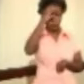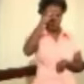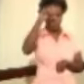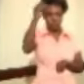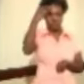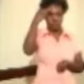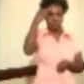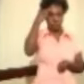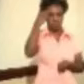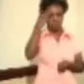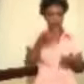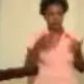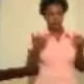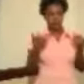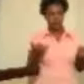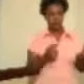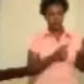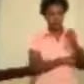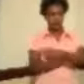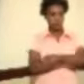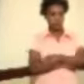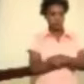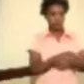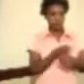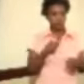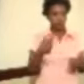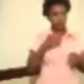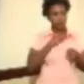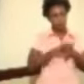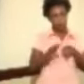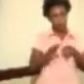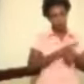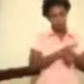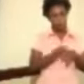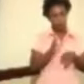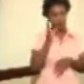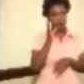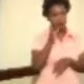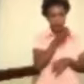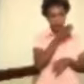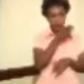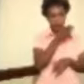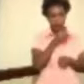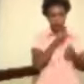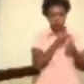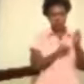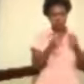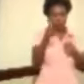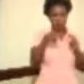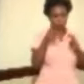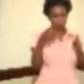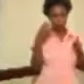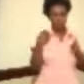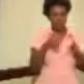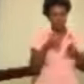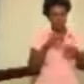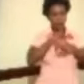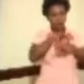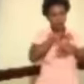comme agriculture, plus en agriculture de subsistance, chaque monde gagne un petit parcelle terre, a fait juste assez pour yo